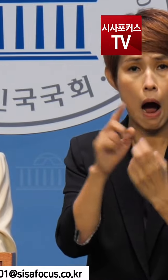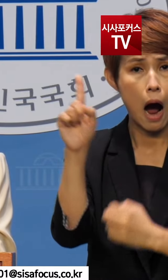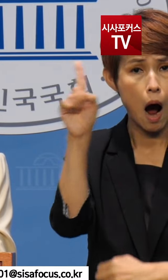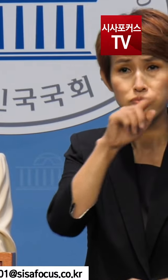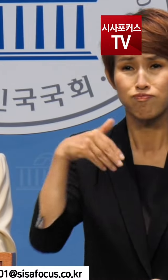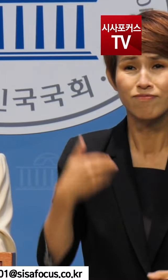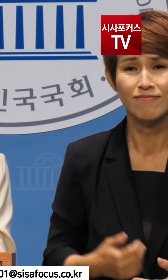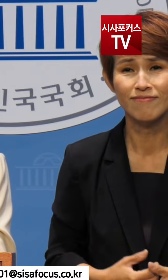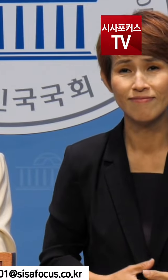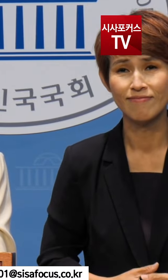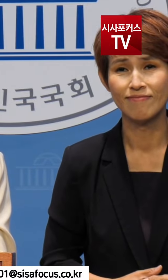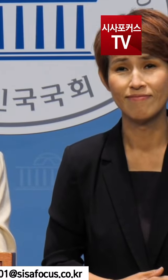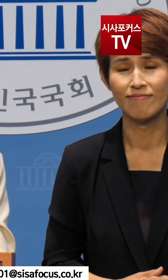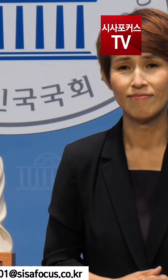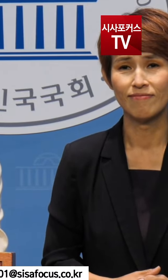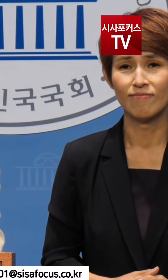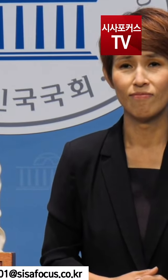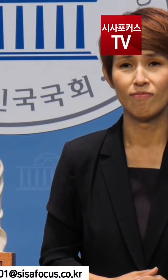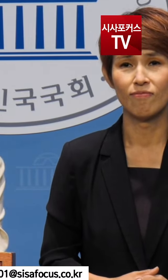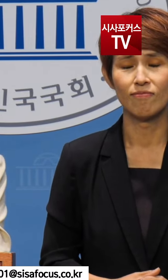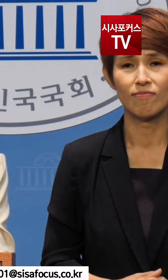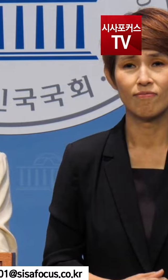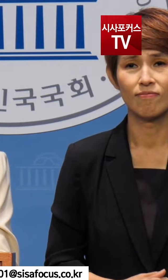실체를 모릅니다.